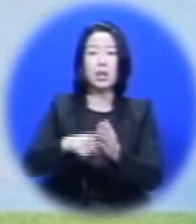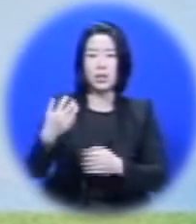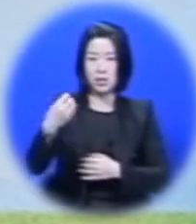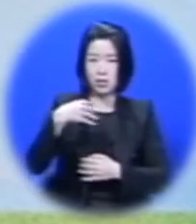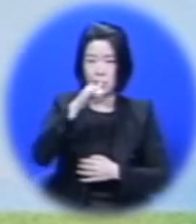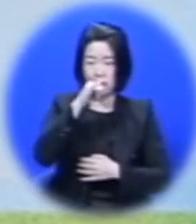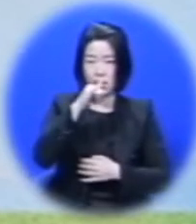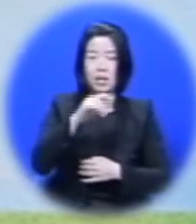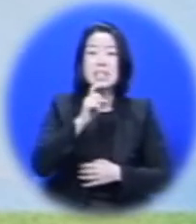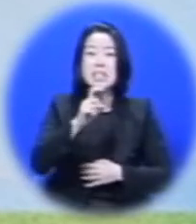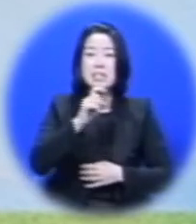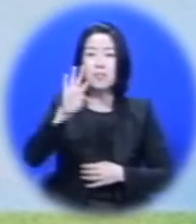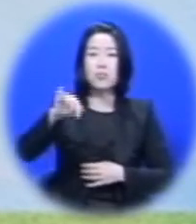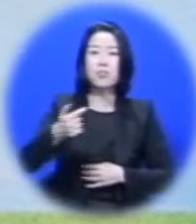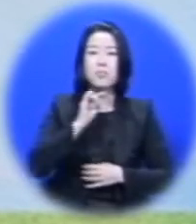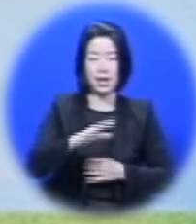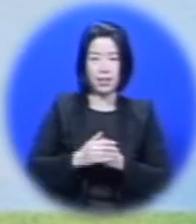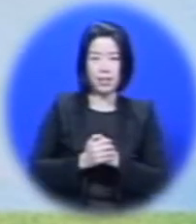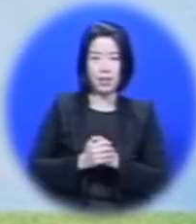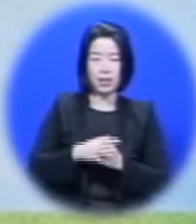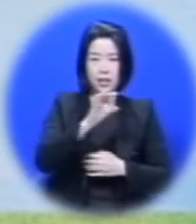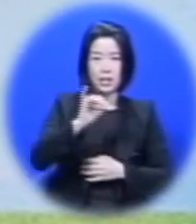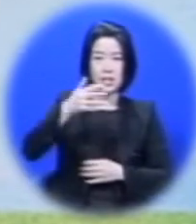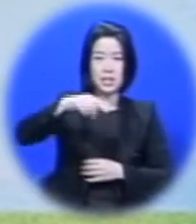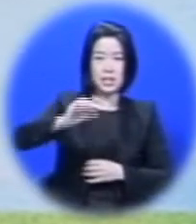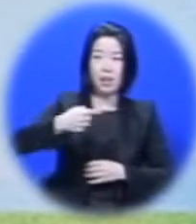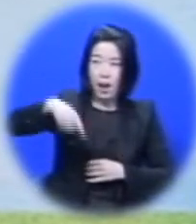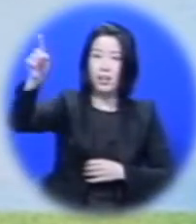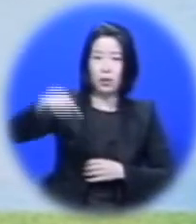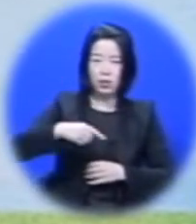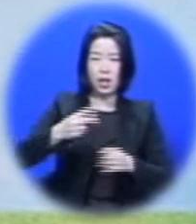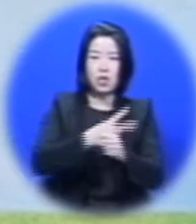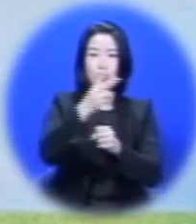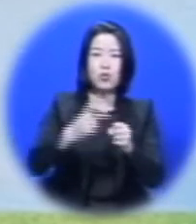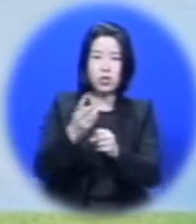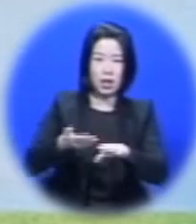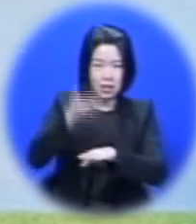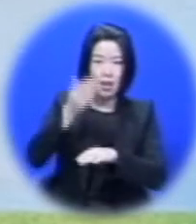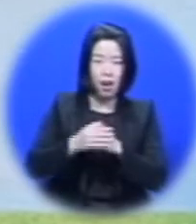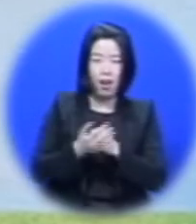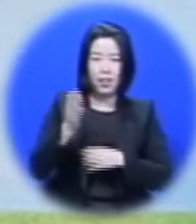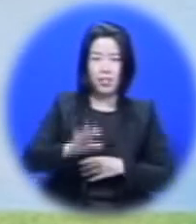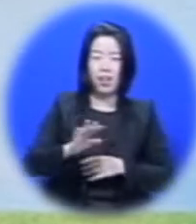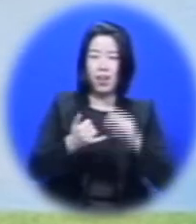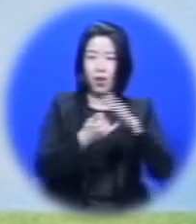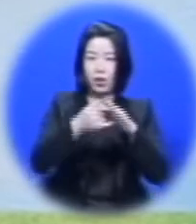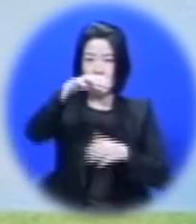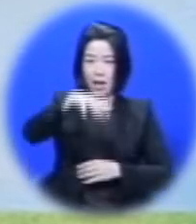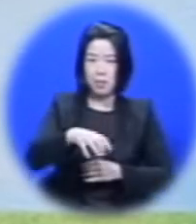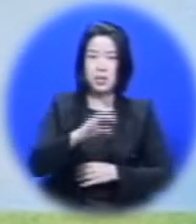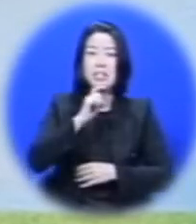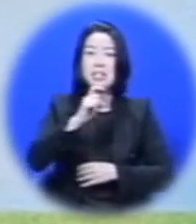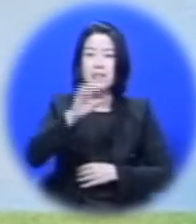했더니 10분만 하라는 거예요. 이천까지 갔다 오는 데만도 2시간이 넘는데 어린이들 앞에서 10분 설교를